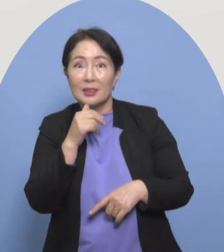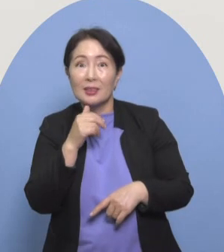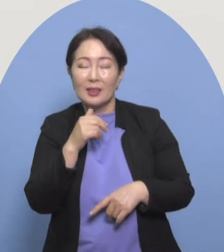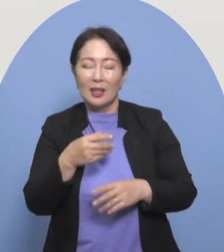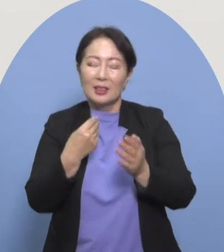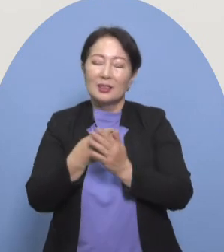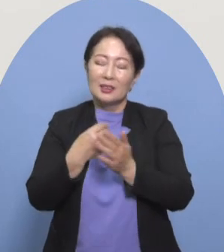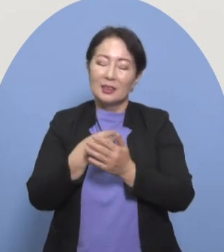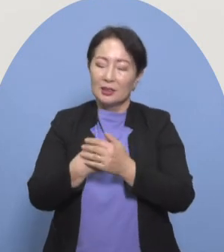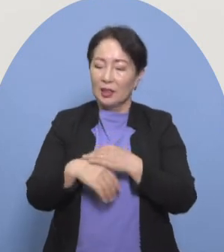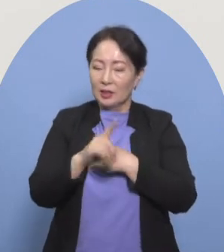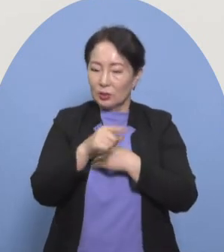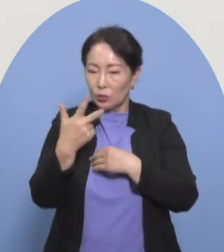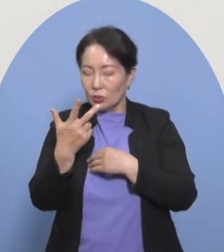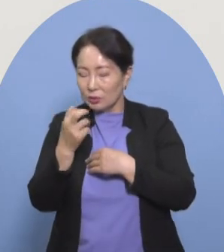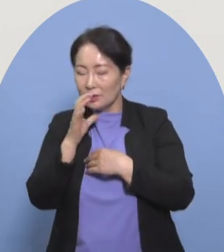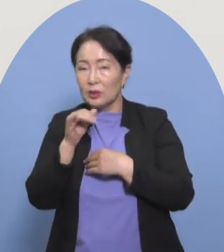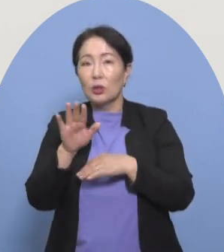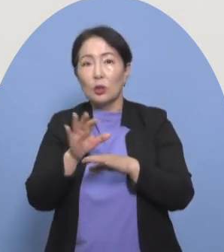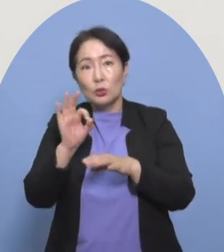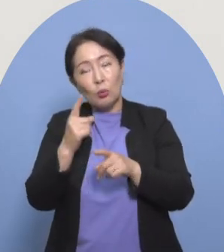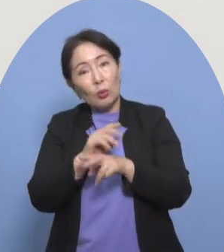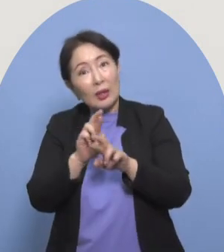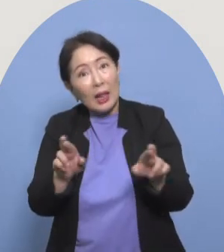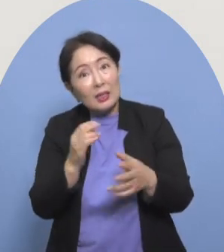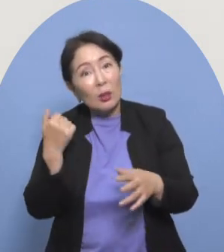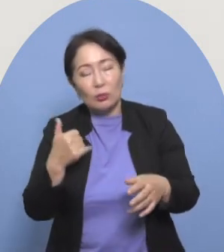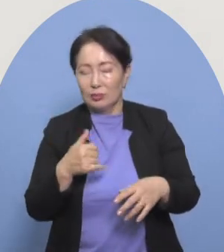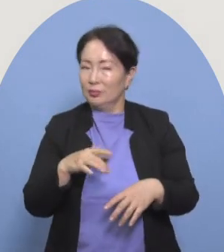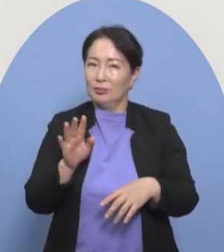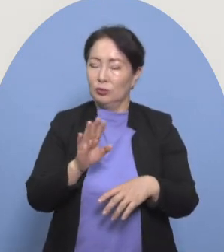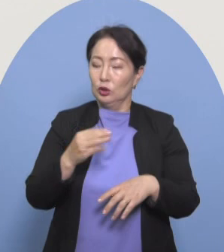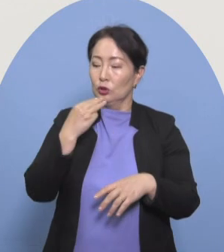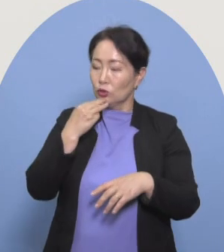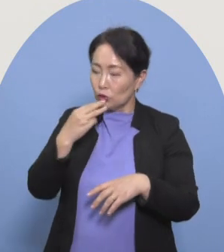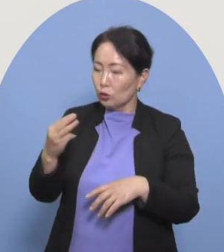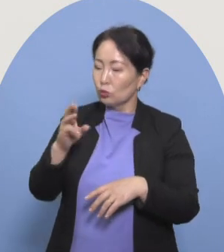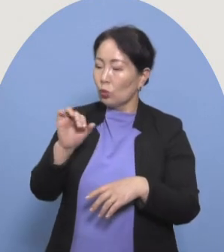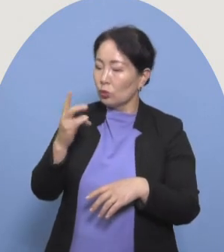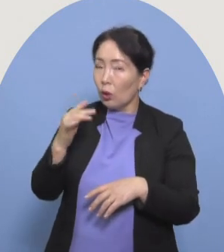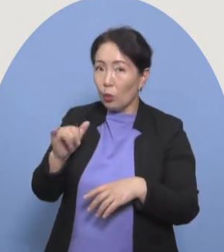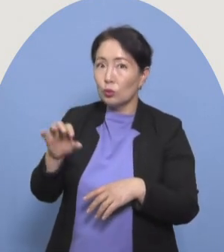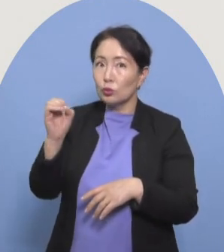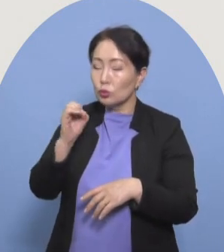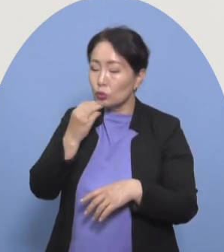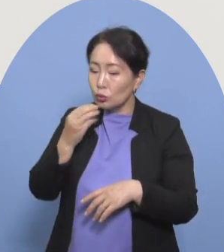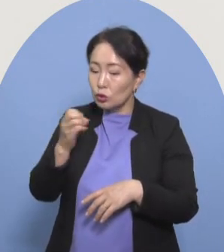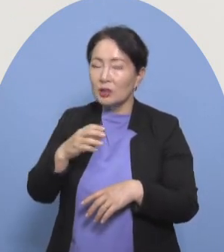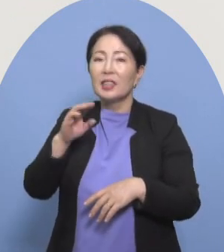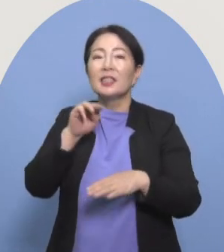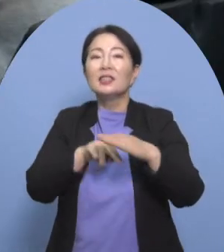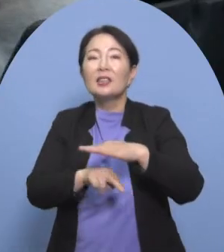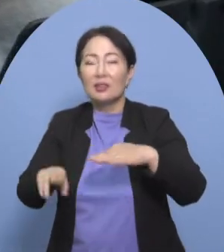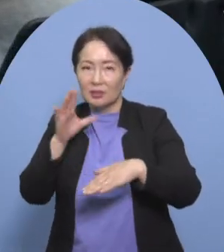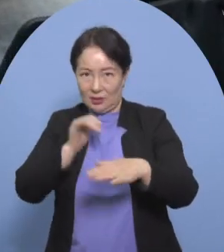ярих юм бол тэ нэгээс гурван наснд яг хүүхэд зөв буруу ялгадаг уу гэвэл бас үгүй юм байна. Яс суртахуун шудраг байдал гэдэг зүйл өөрөө цэцэрлэгийн наснаас эхэлдэг юм байна.